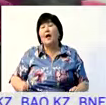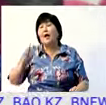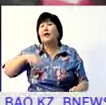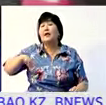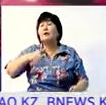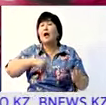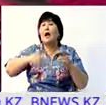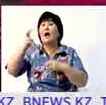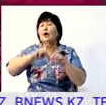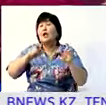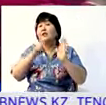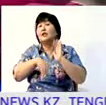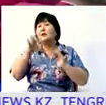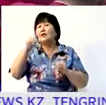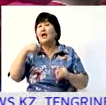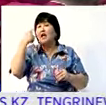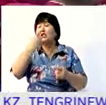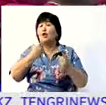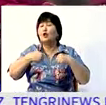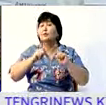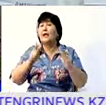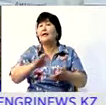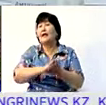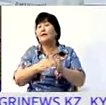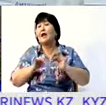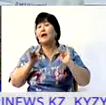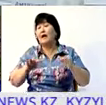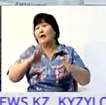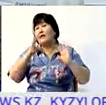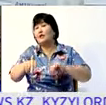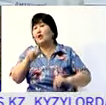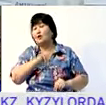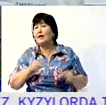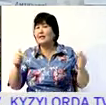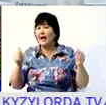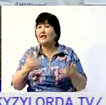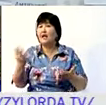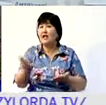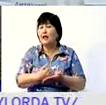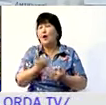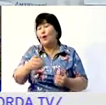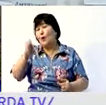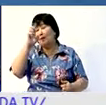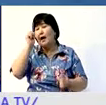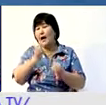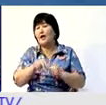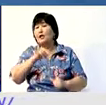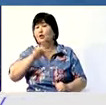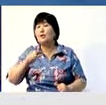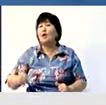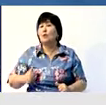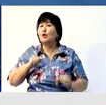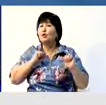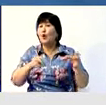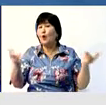Еліміздегі кәсіпорындардың 70% жеке және ұжымдық келісім негізінде жасалған нәтижелі жұмысқа лайықты табыс. Ол үшін мемлекет әр жұмыскердің мүддесін